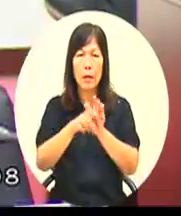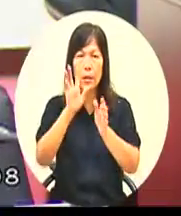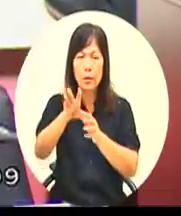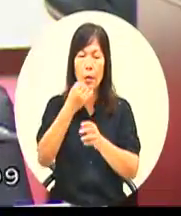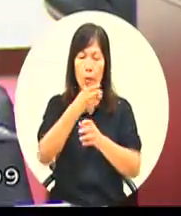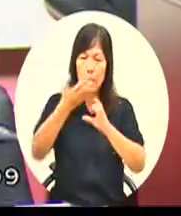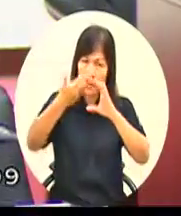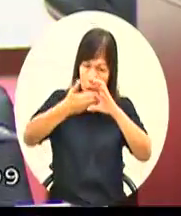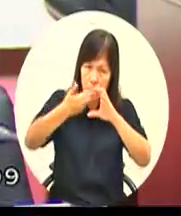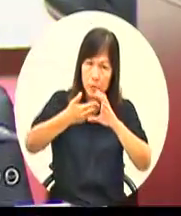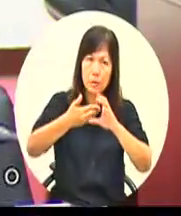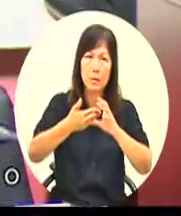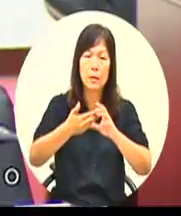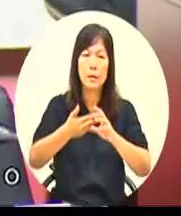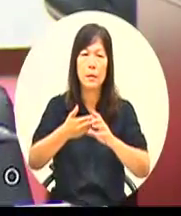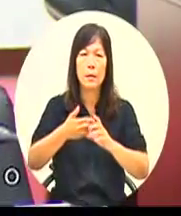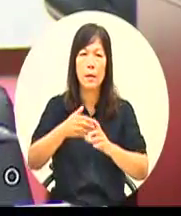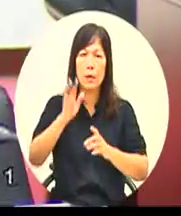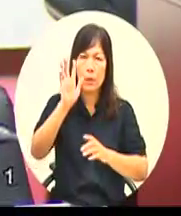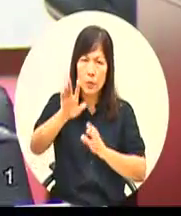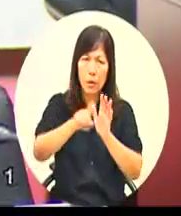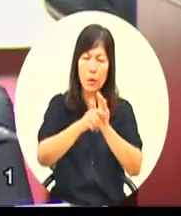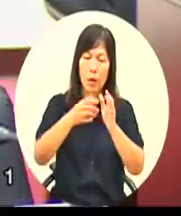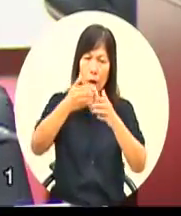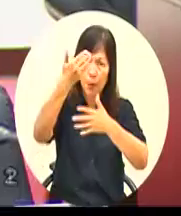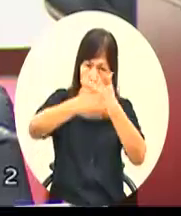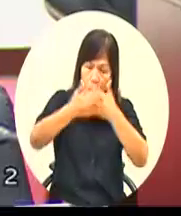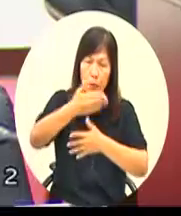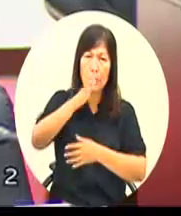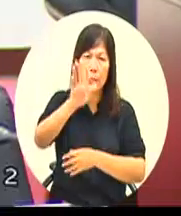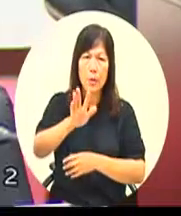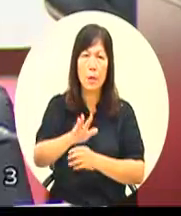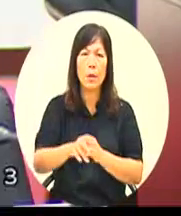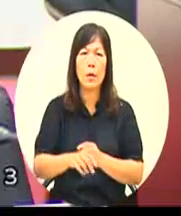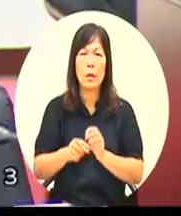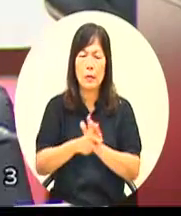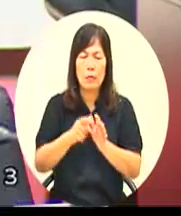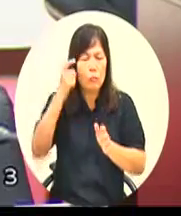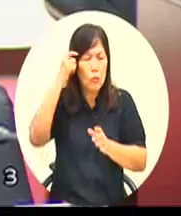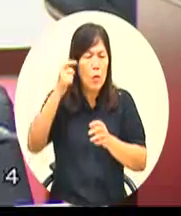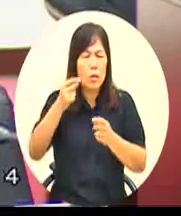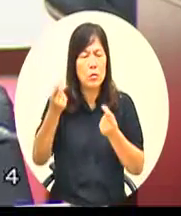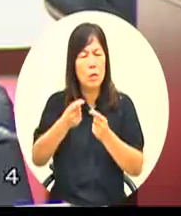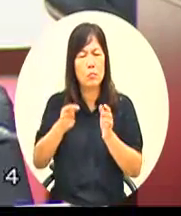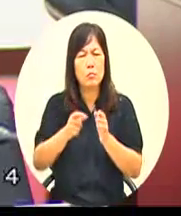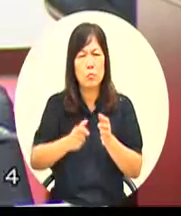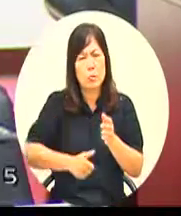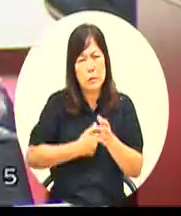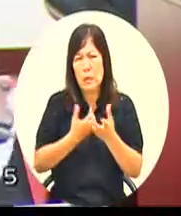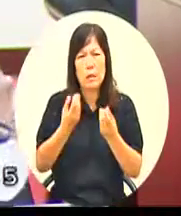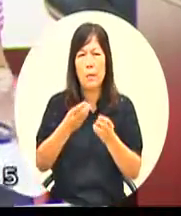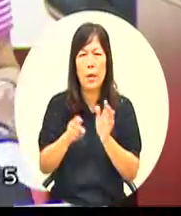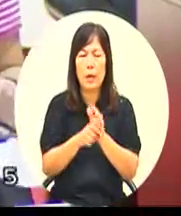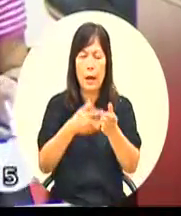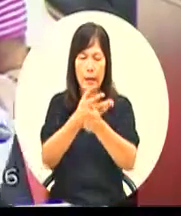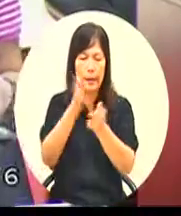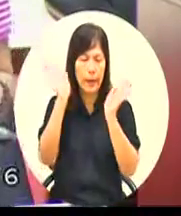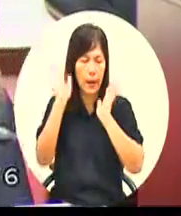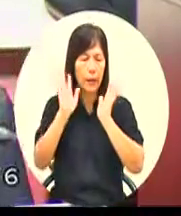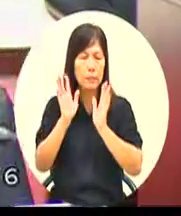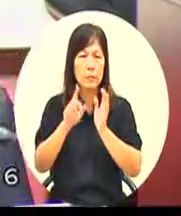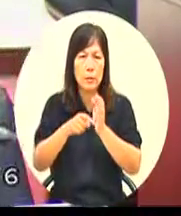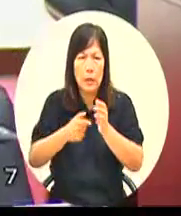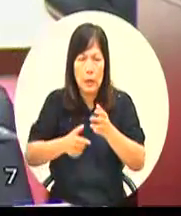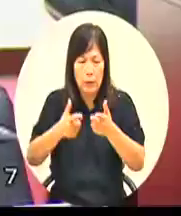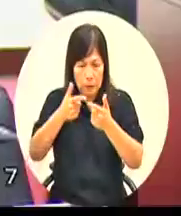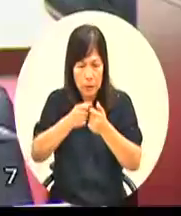体，能够有那个画面哦，我想这是不实际的啦。我们希望是能够让小孩子都能够